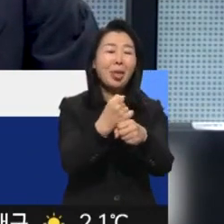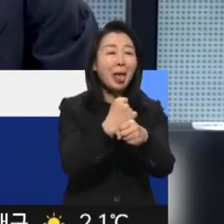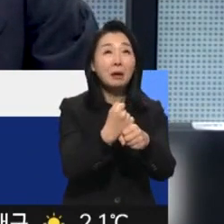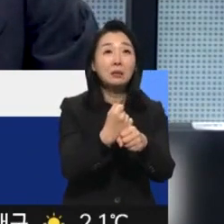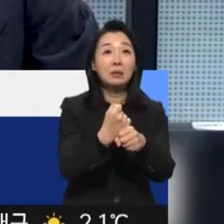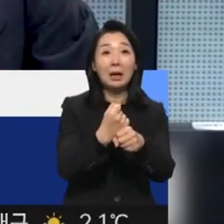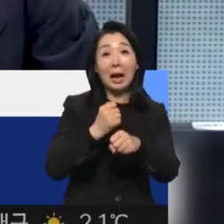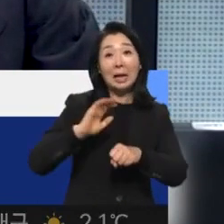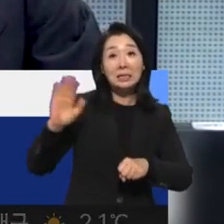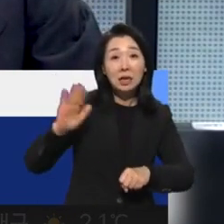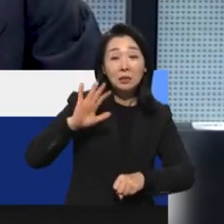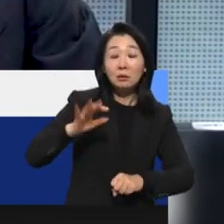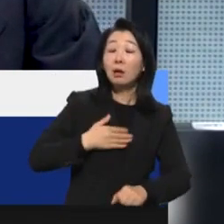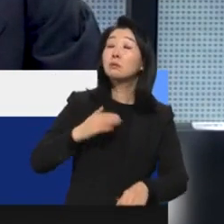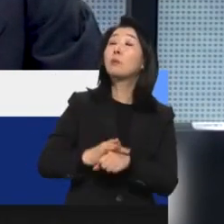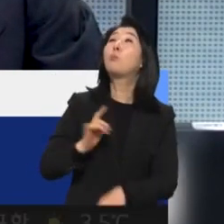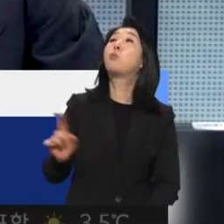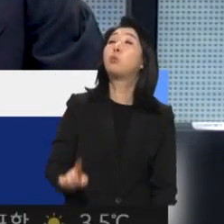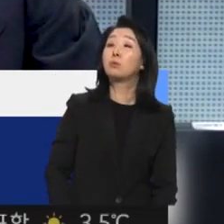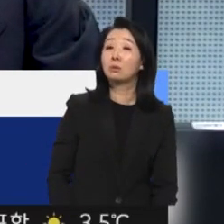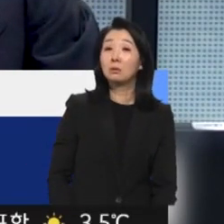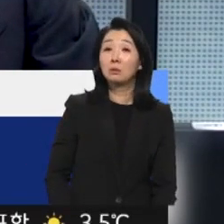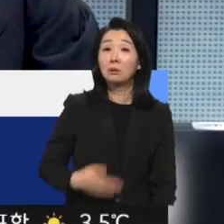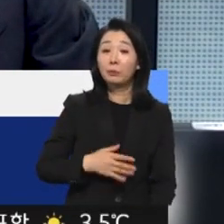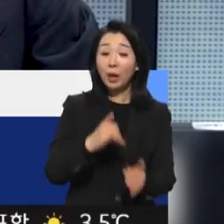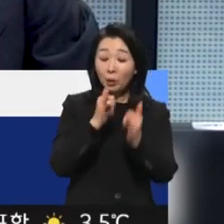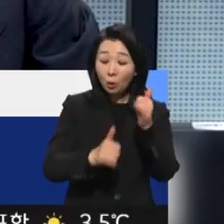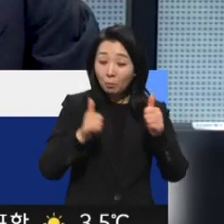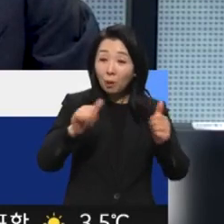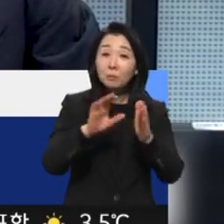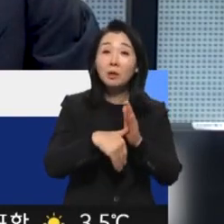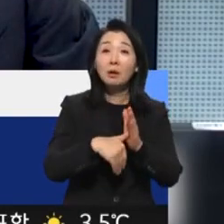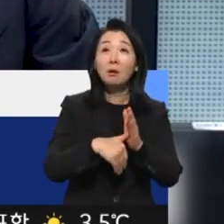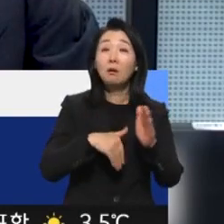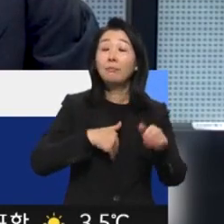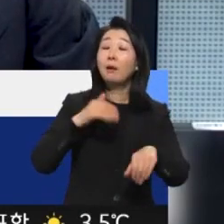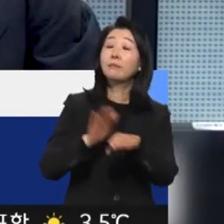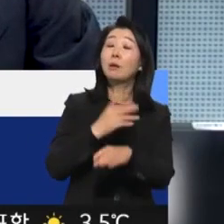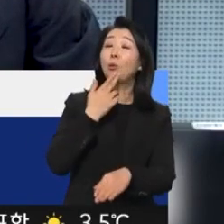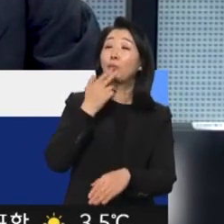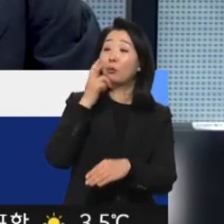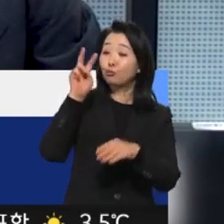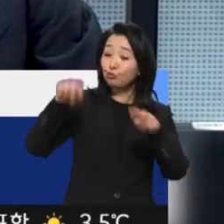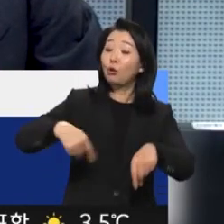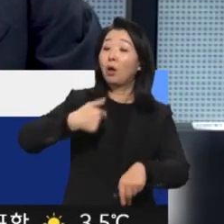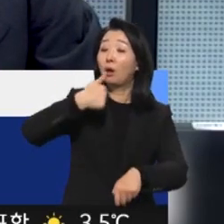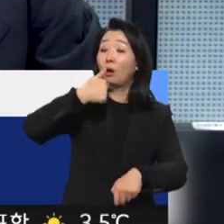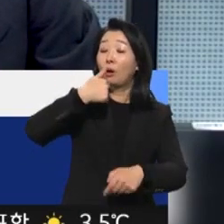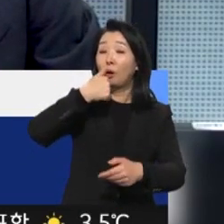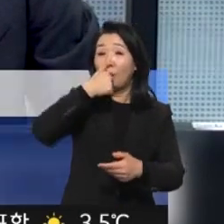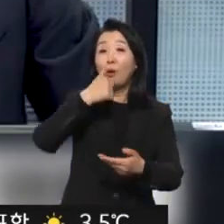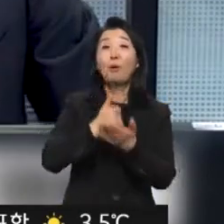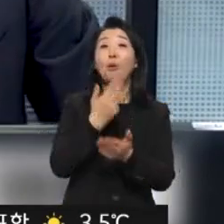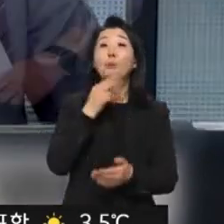아니고, 내가 뭐 잘못했느냐, 나는 뭐 역사의 법정에서는 오히려 무죄다, 이런 주장만 하고 있단